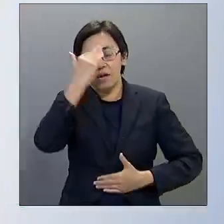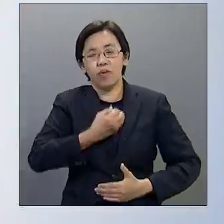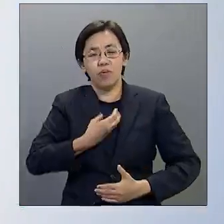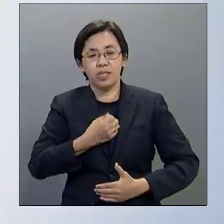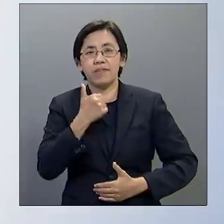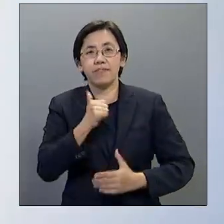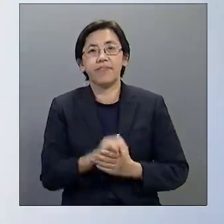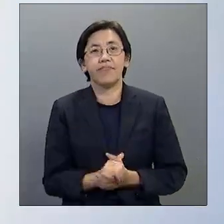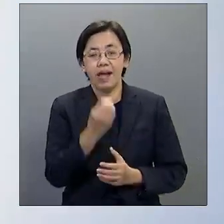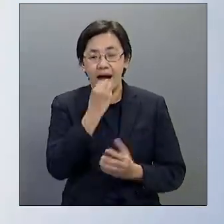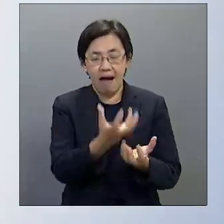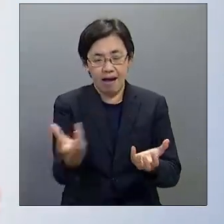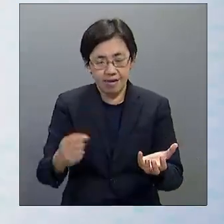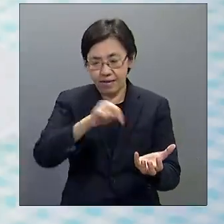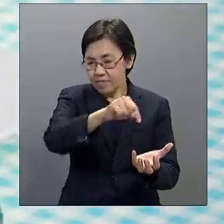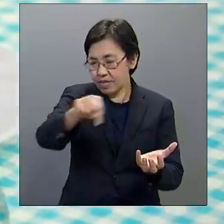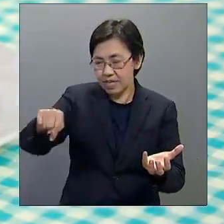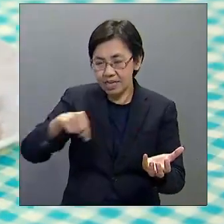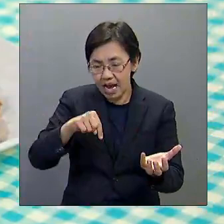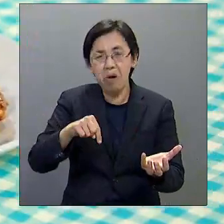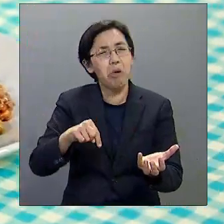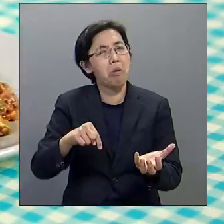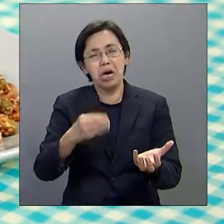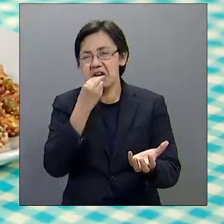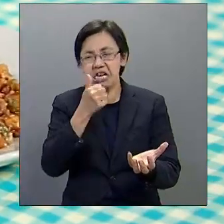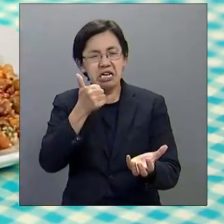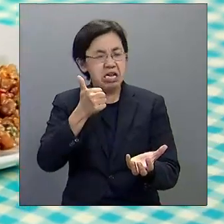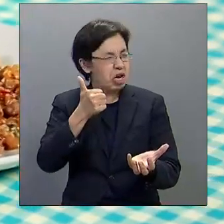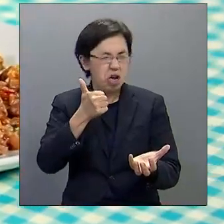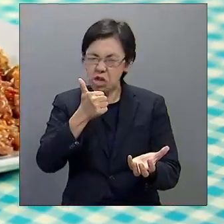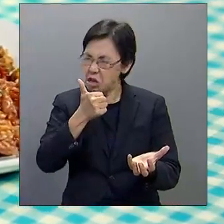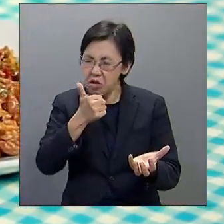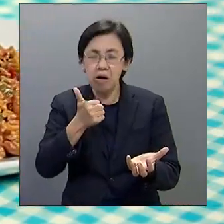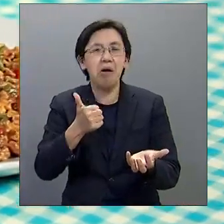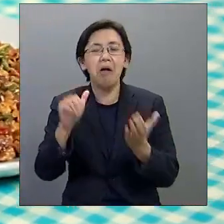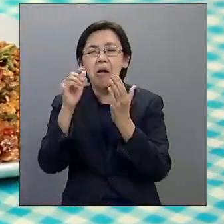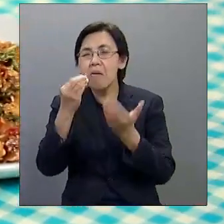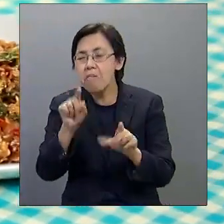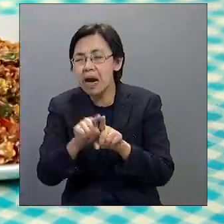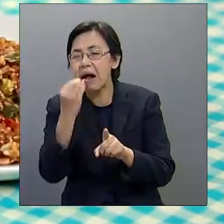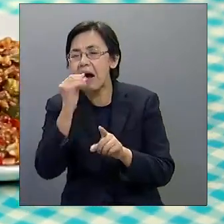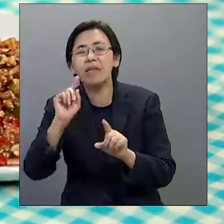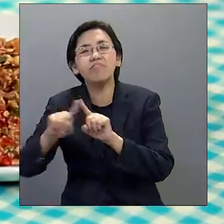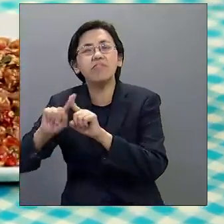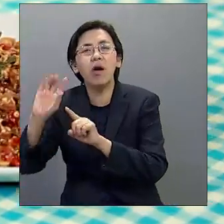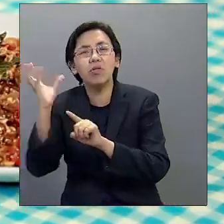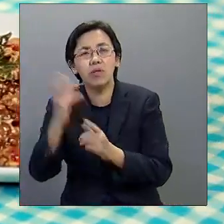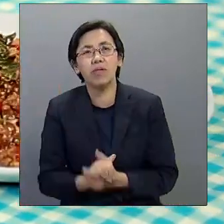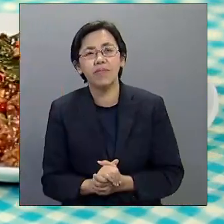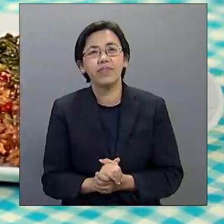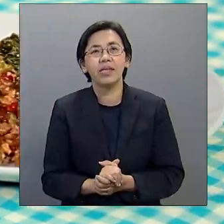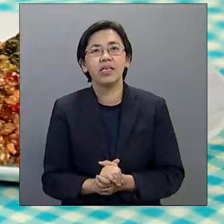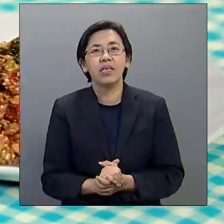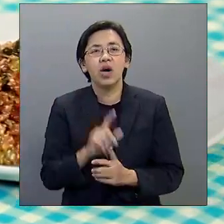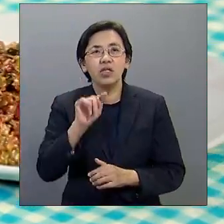าเมนูอาหารไทยของเราเนี่ยไม่แพ้ชาติใดในโลกนะครับไม่ว่าจะเป็นแกงส้มต้มยำนะครับหรือผัดน้